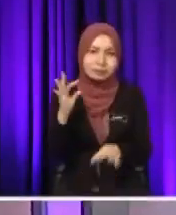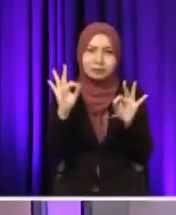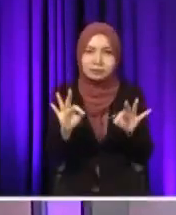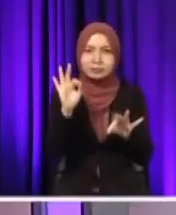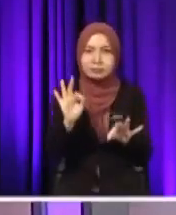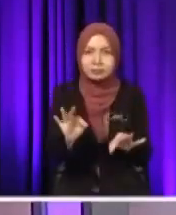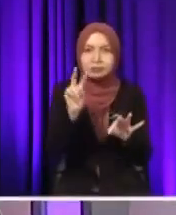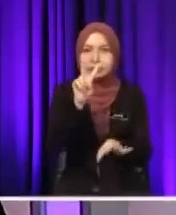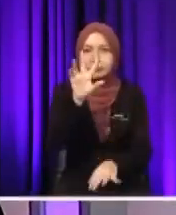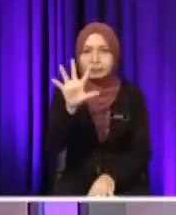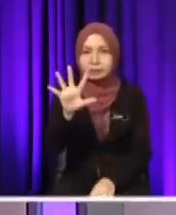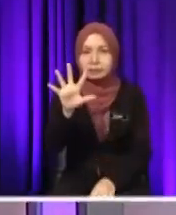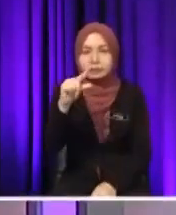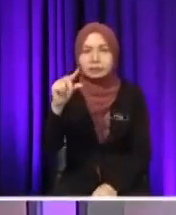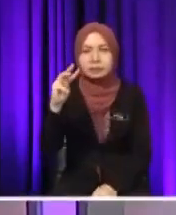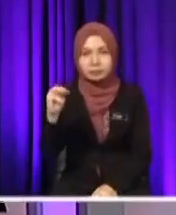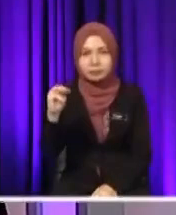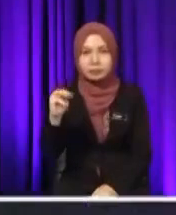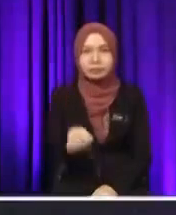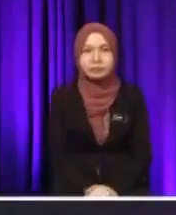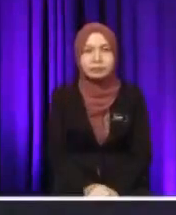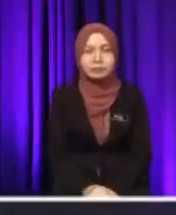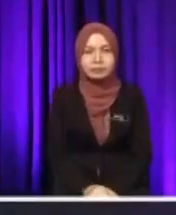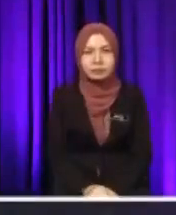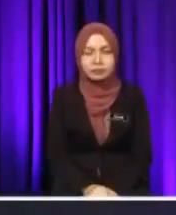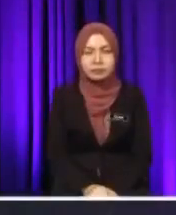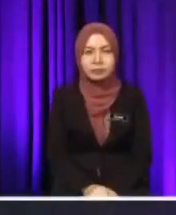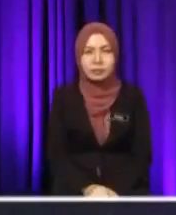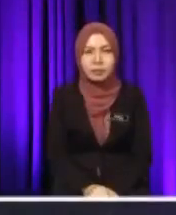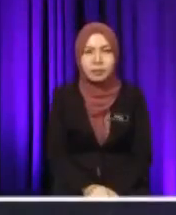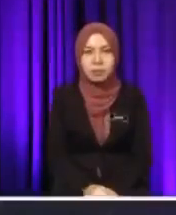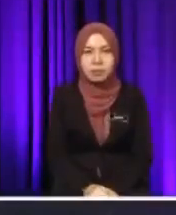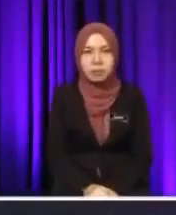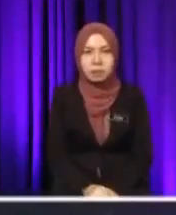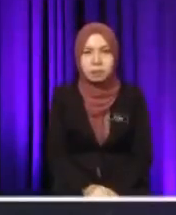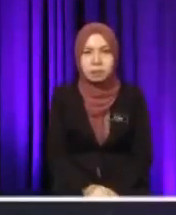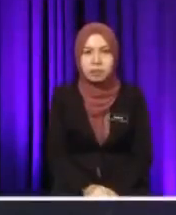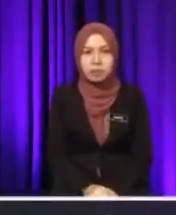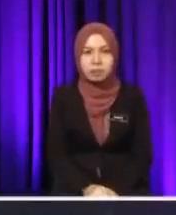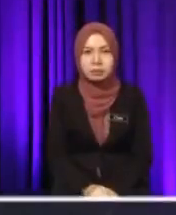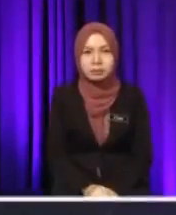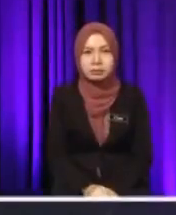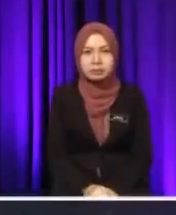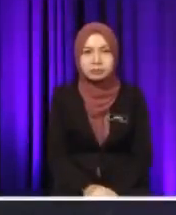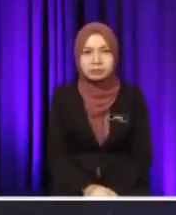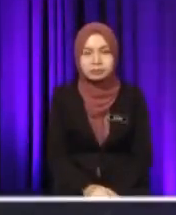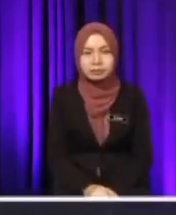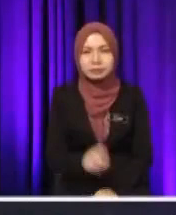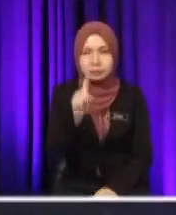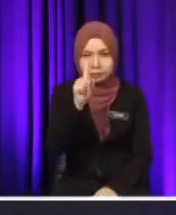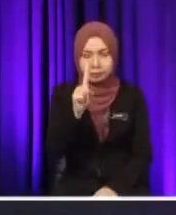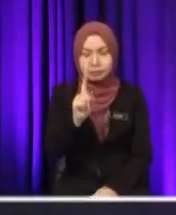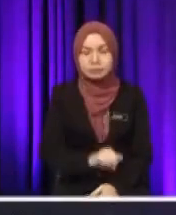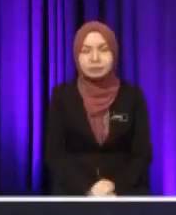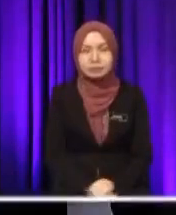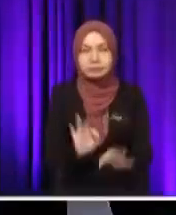25 gram tadi, satu berapa je agaknya Farisha yang boleh kita dapat, satu ataupun dua? Satu kalau sahaja. 20 gram tu lebih kurang satu lah. 20 gram